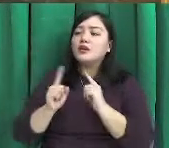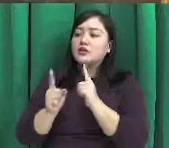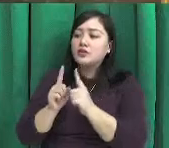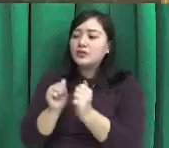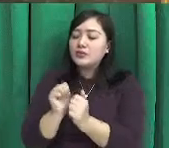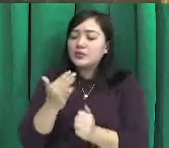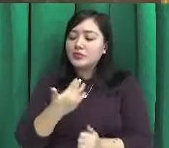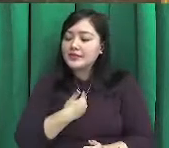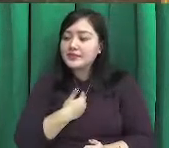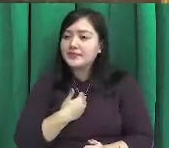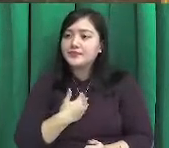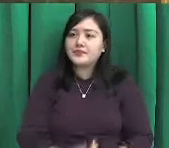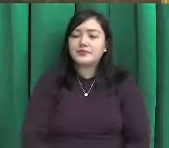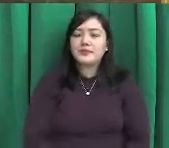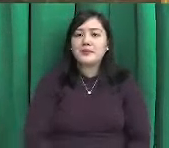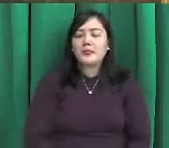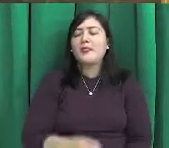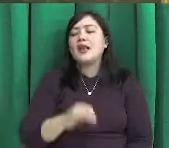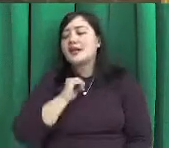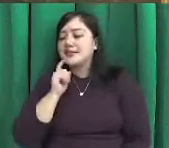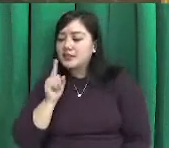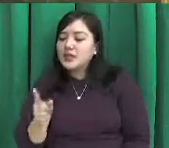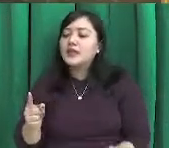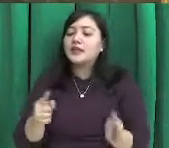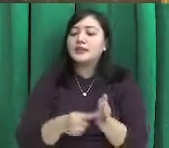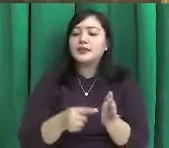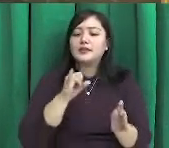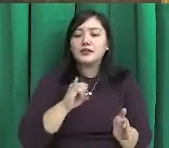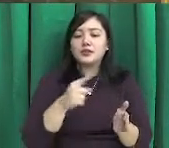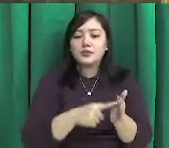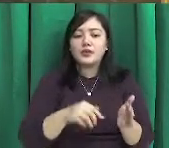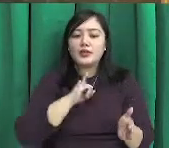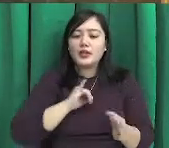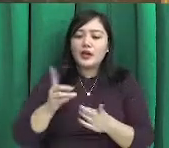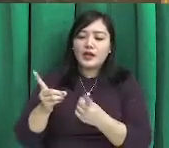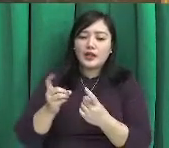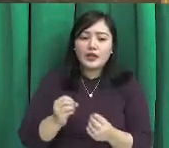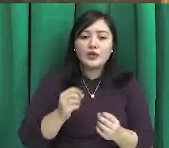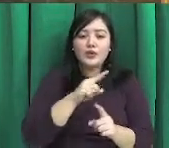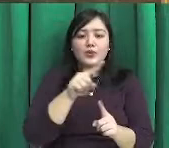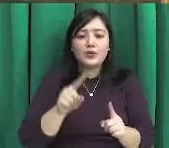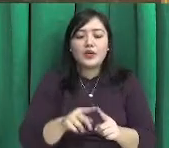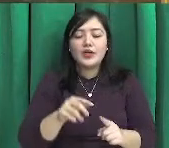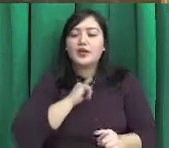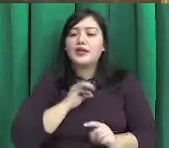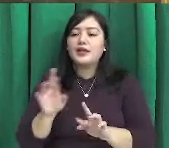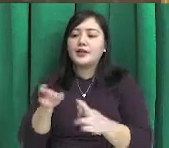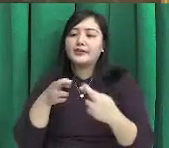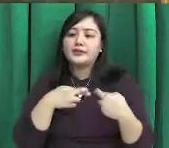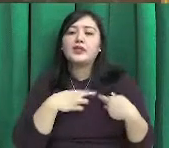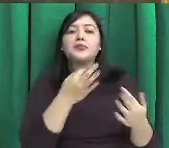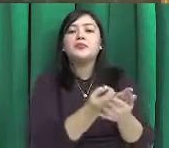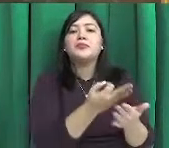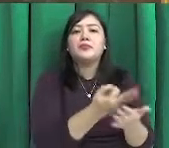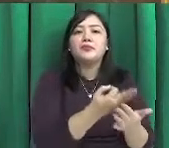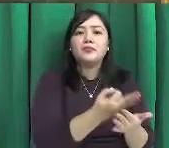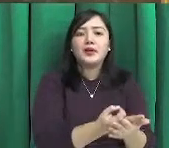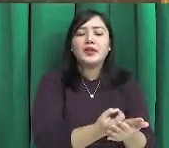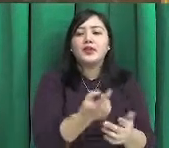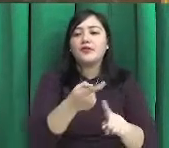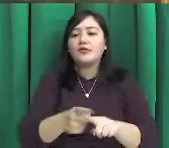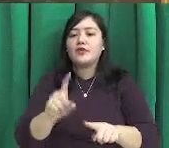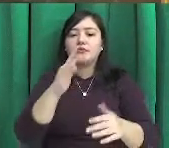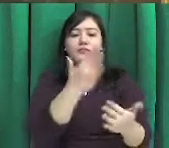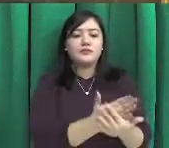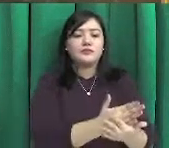ang gagawin ko pag na-receive ko, ganito. Nakikinig lang po ako that time. Pero nung wala akong marinig